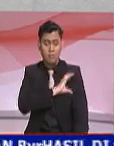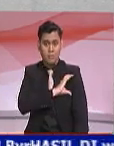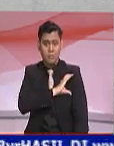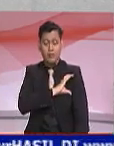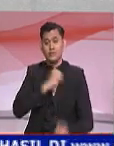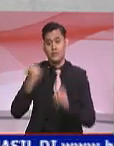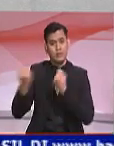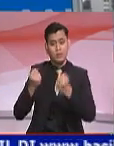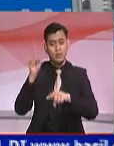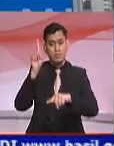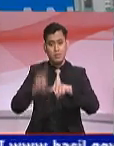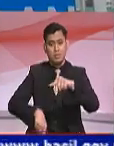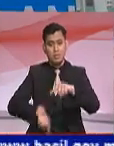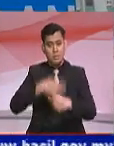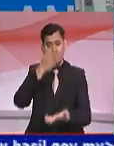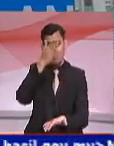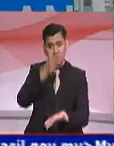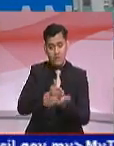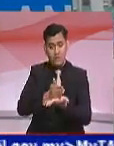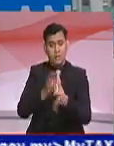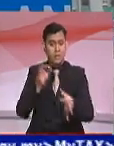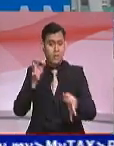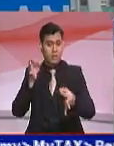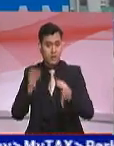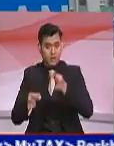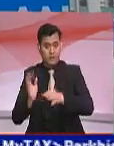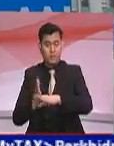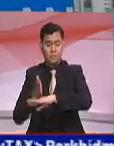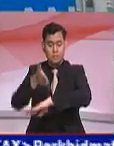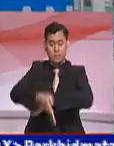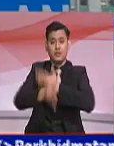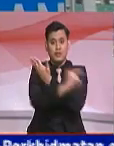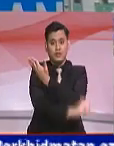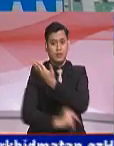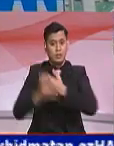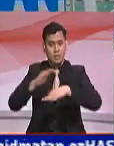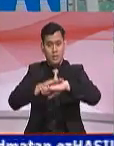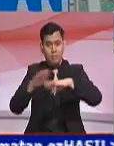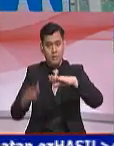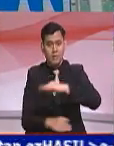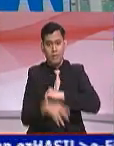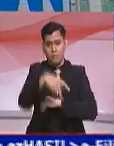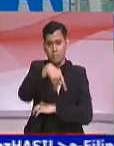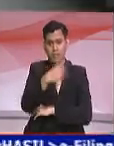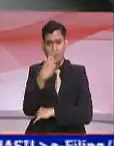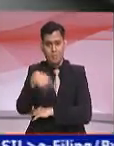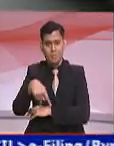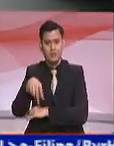singgah sekiranya merentasi negeri di bawah kawalan pergerakan bersyarat PKPB.